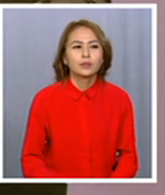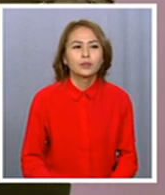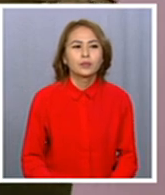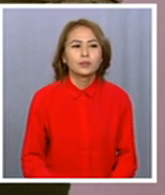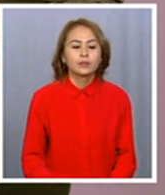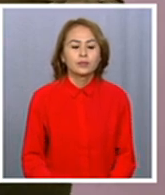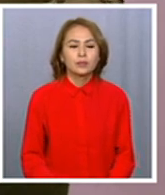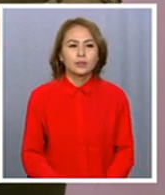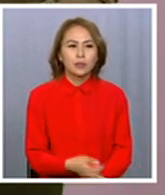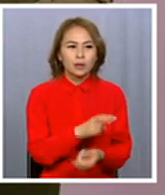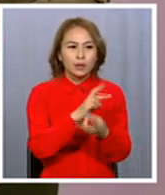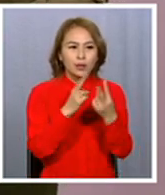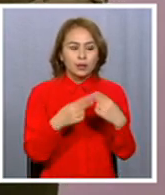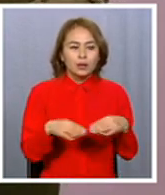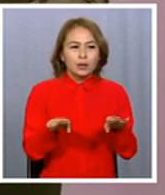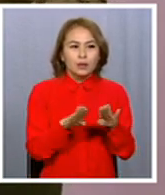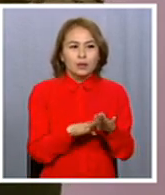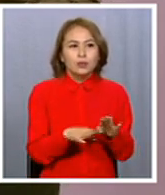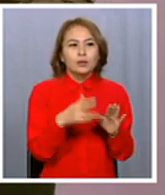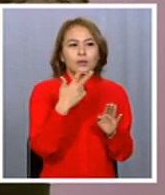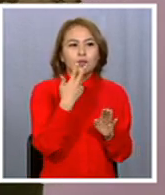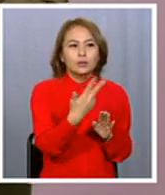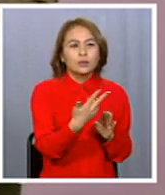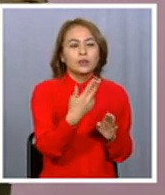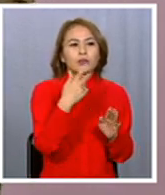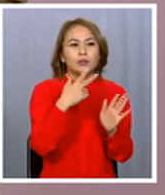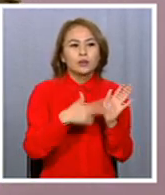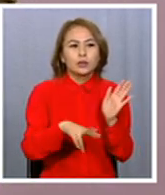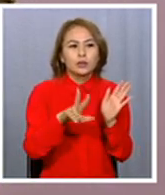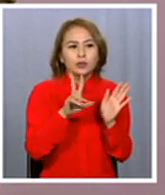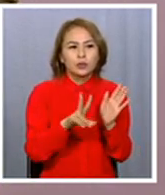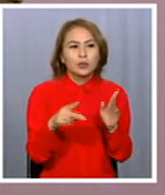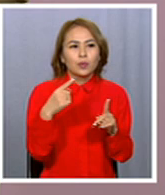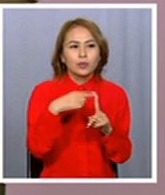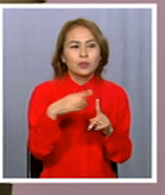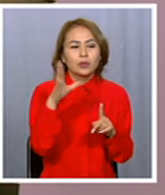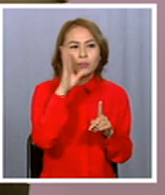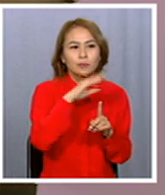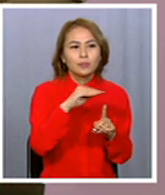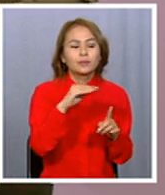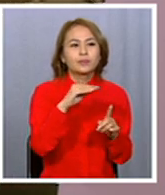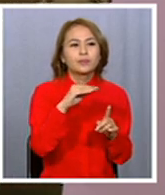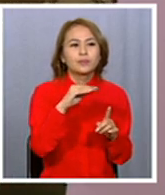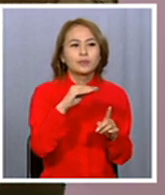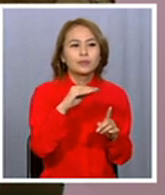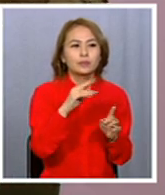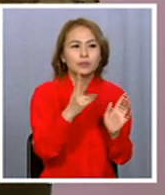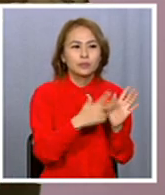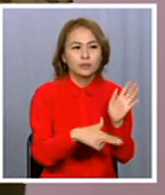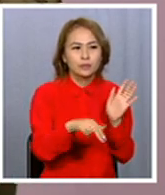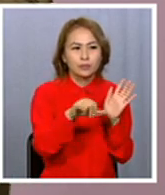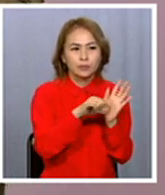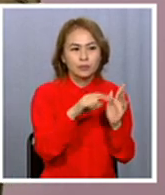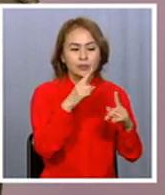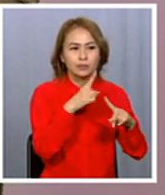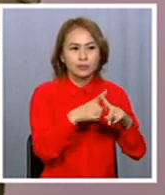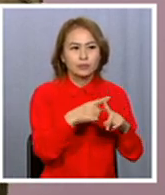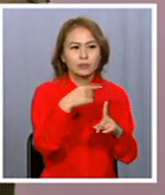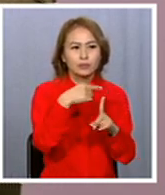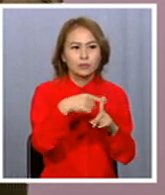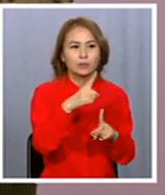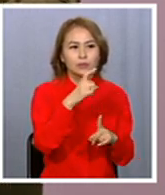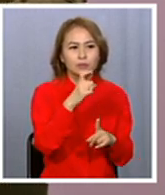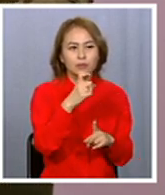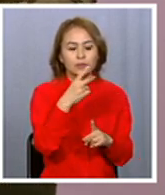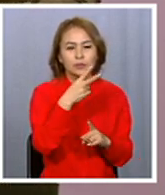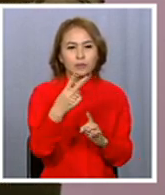сондықтан да 3083-ті қосаламыз. 3083-тің қосындысы 86x-ге